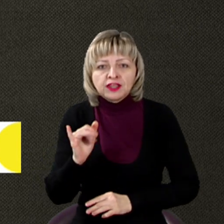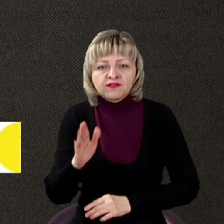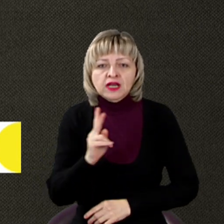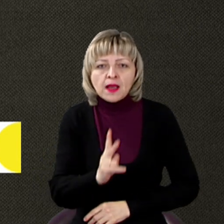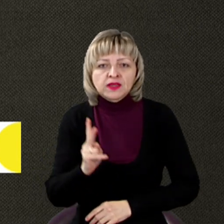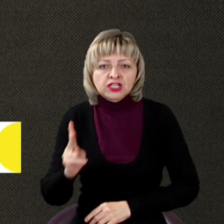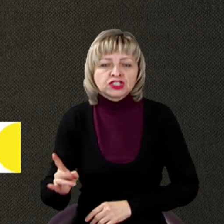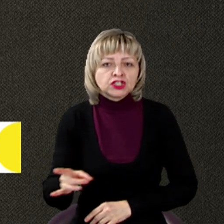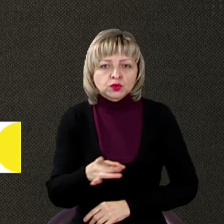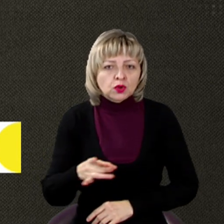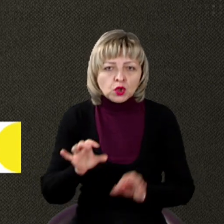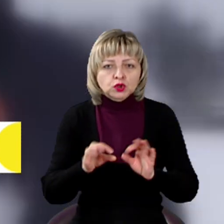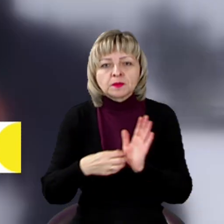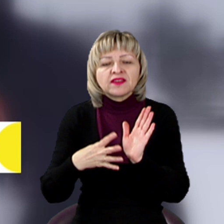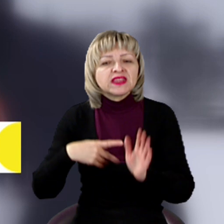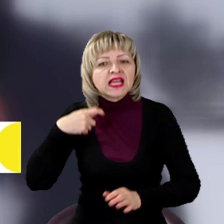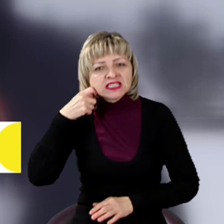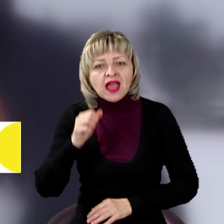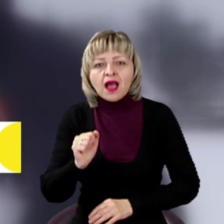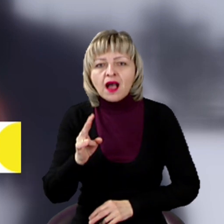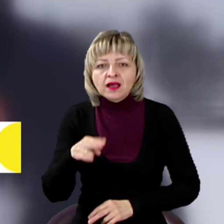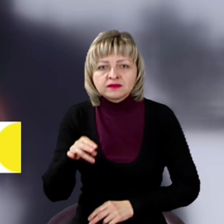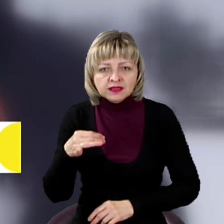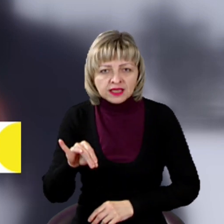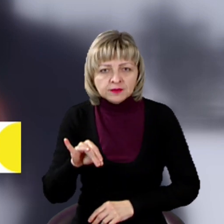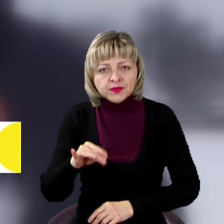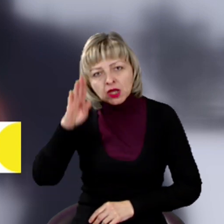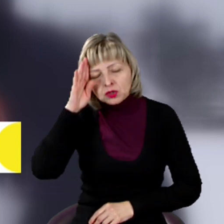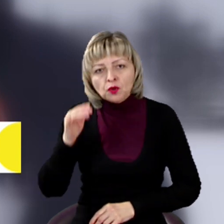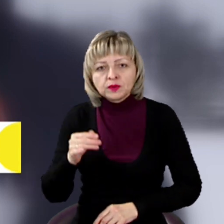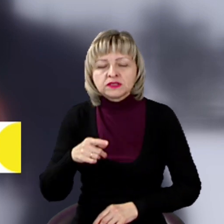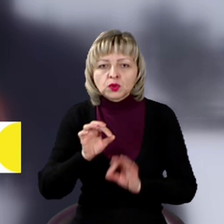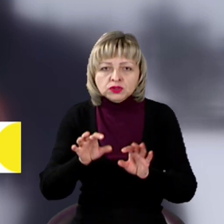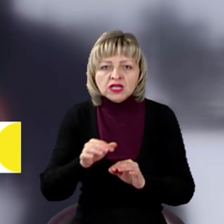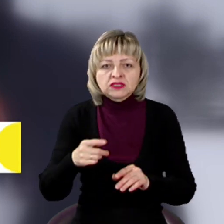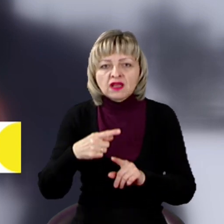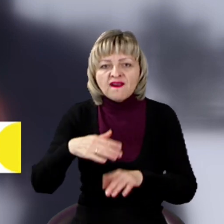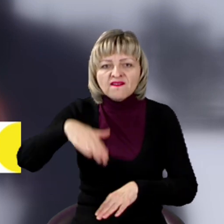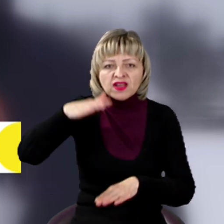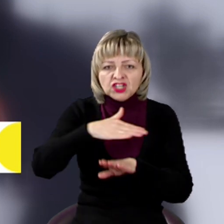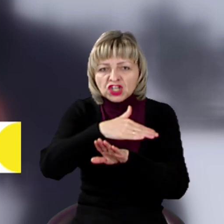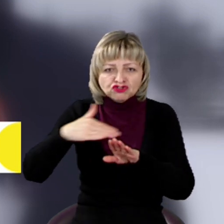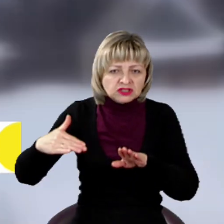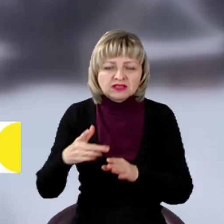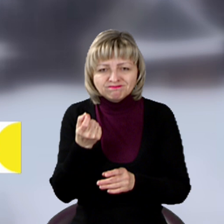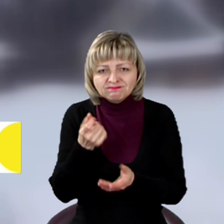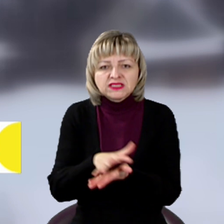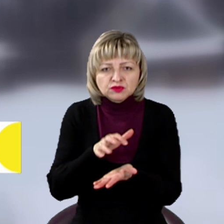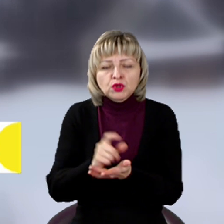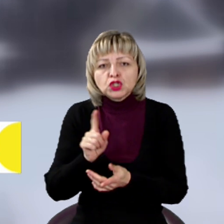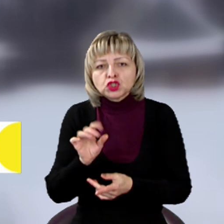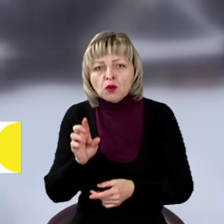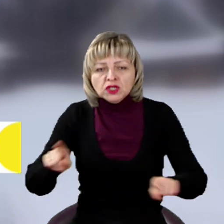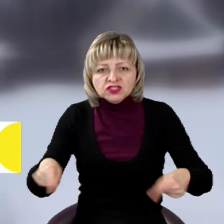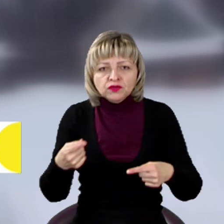району, розповів Суспільному 19-річний Андрій Мороз. Зі слів хлопця, нині верхня частина частково зруйнувалася, аби створити